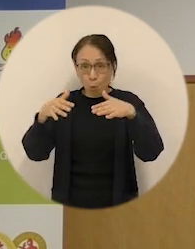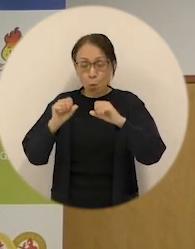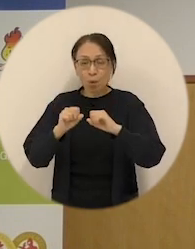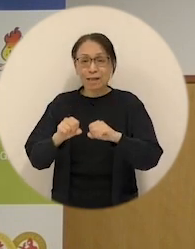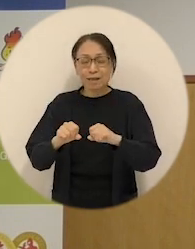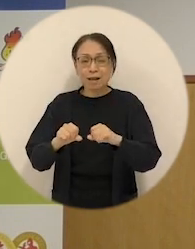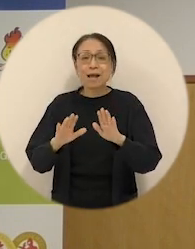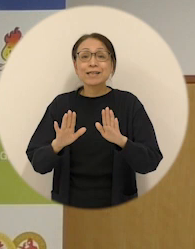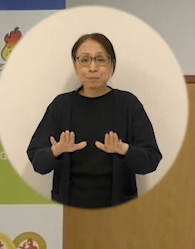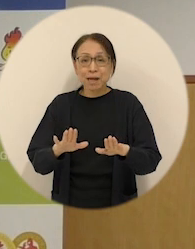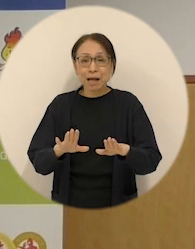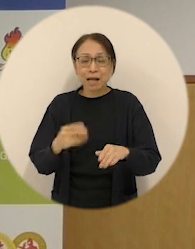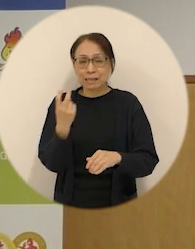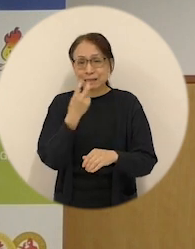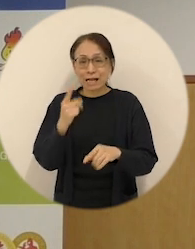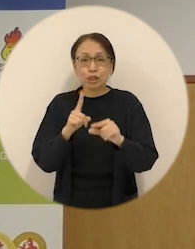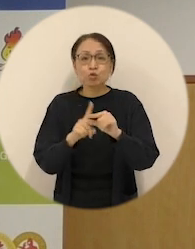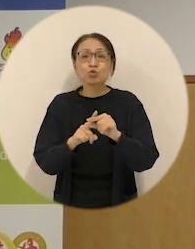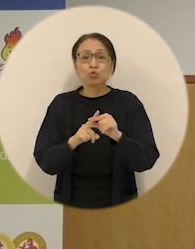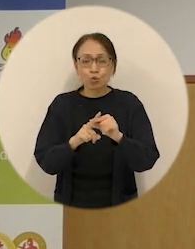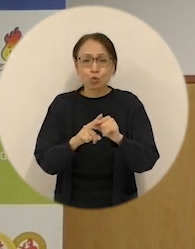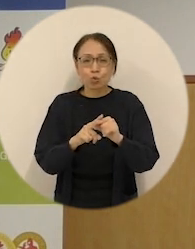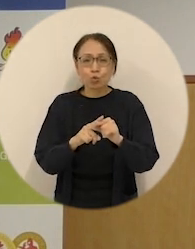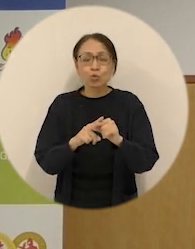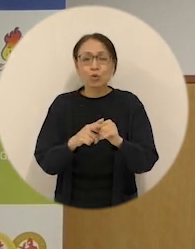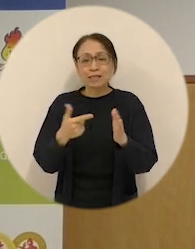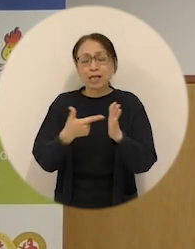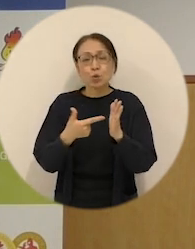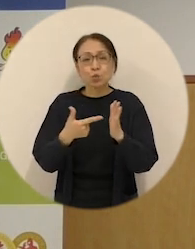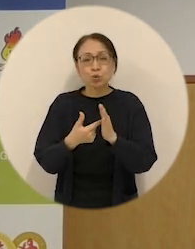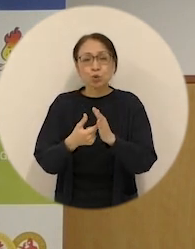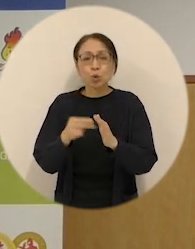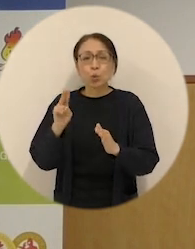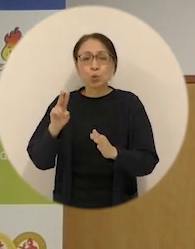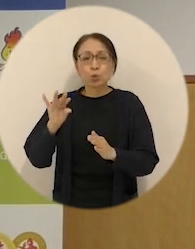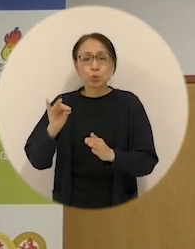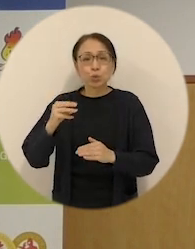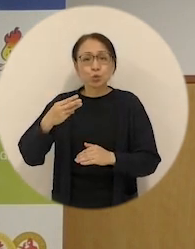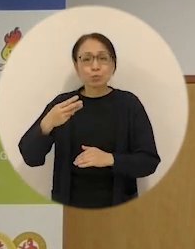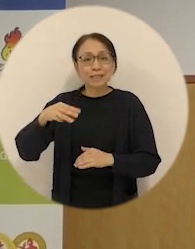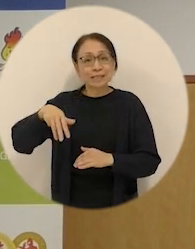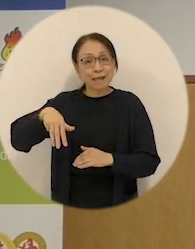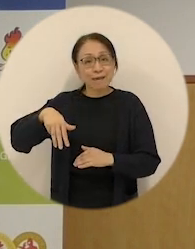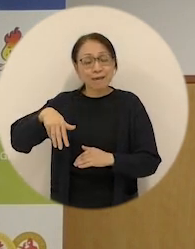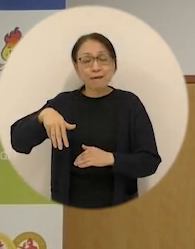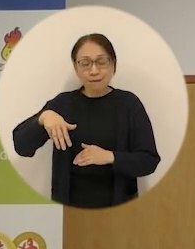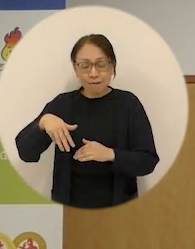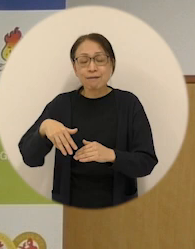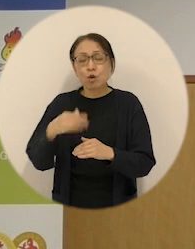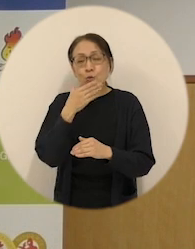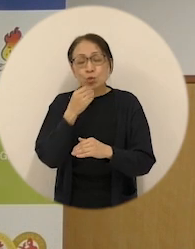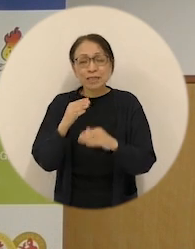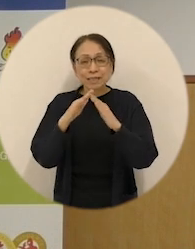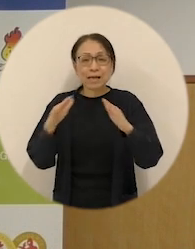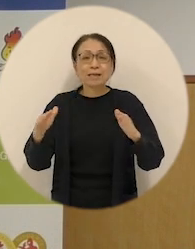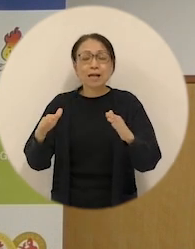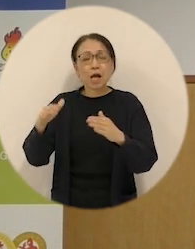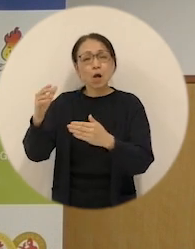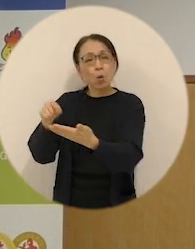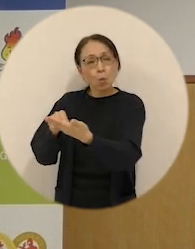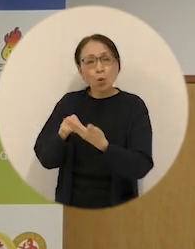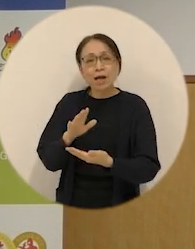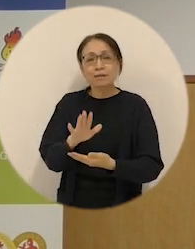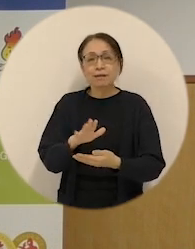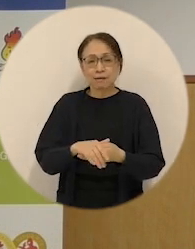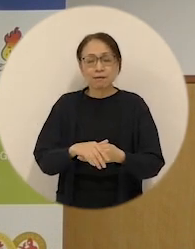しております社会福祉法人宇都宮福祉会から応募があり、審査委員会において書類審査